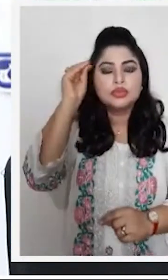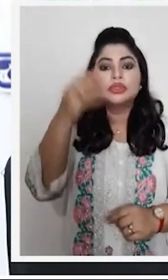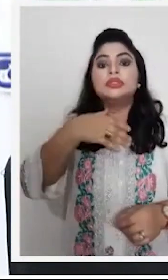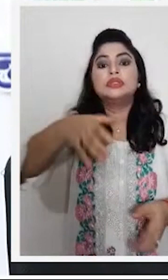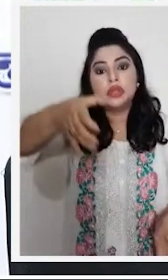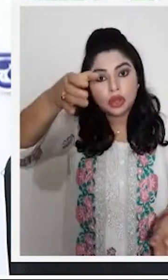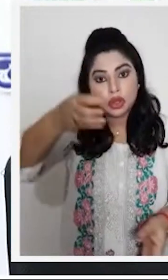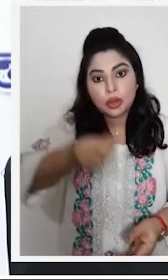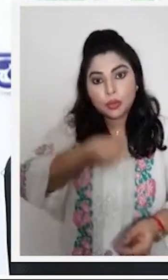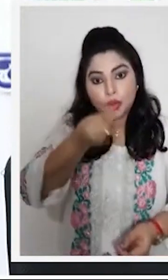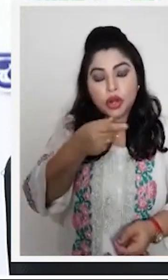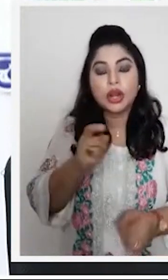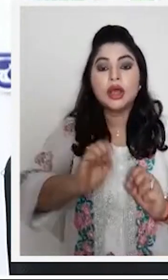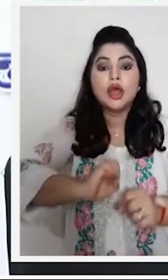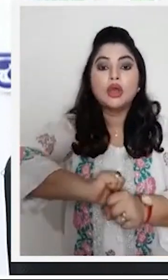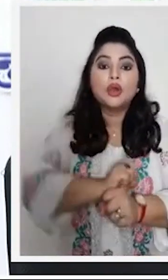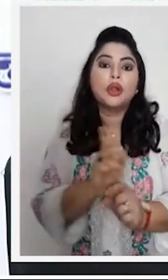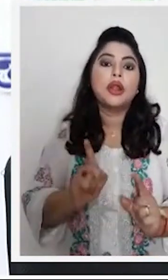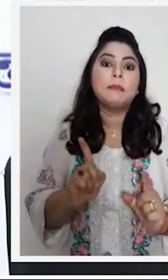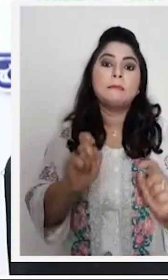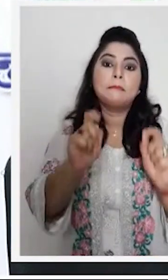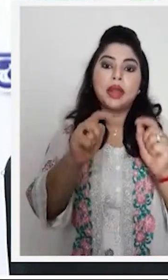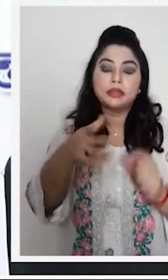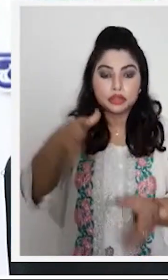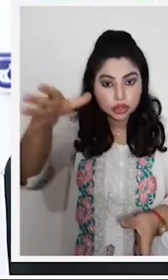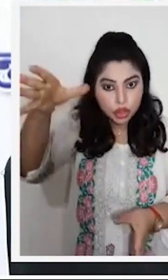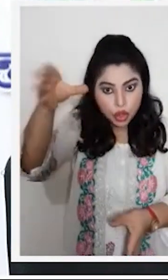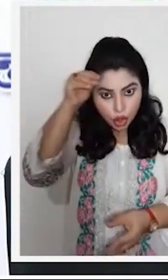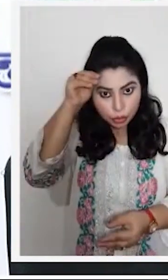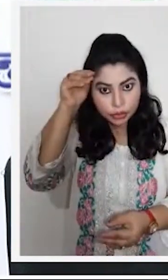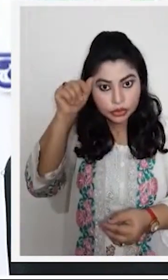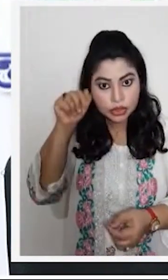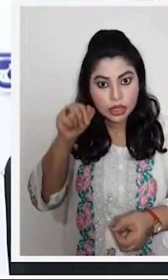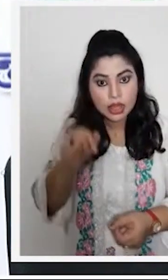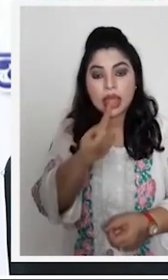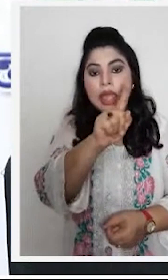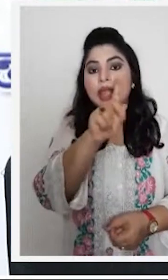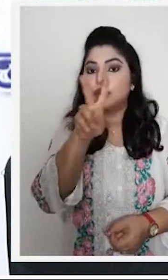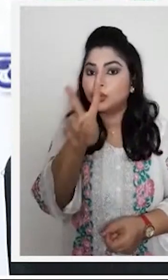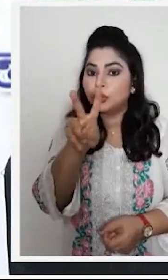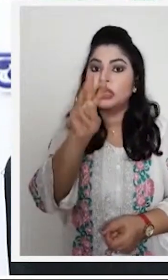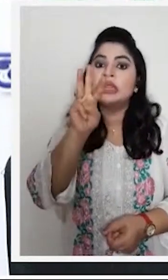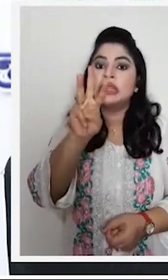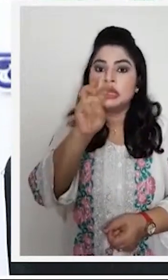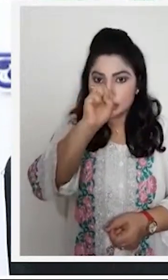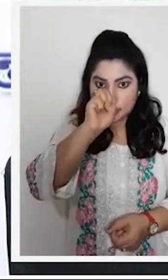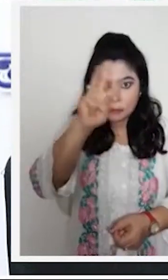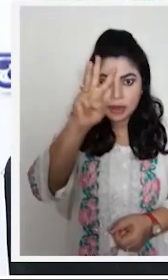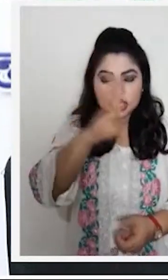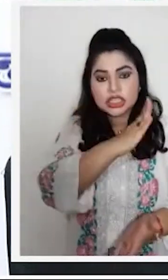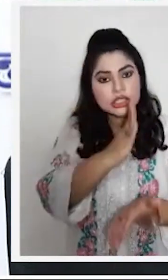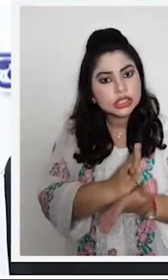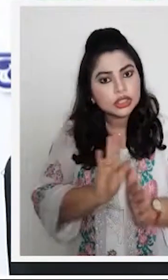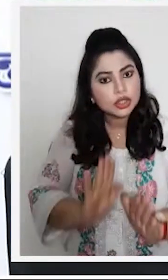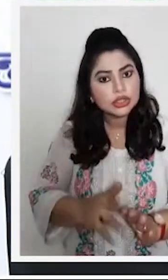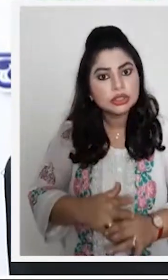বিশ্বের বিভিন্ন দেশের অভিজ্ঞতায় এবং জনস্বাস্থ্য বিশেষজ্ঞগণের পরামর্শ অনুযায়ী করোনা পরিস্থিতি বা অভিজ্ঞতা